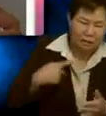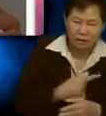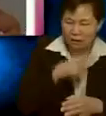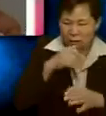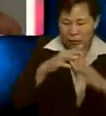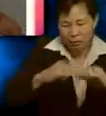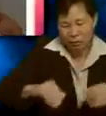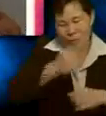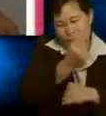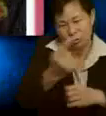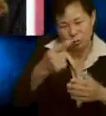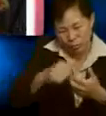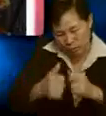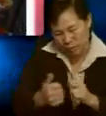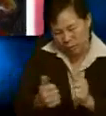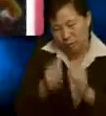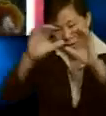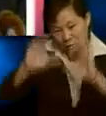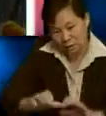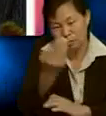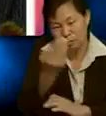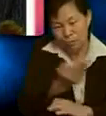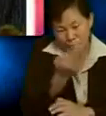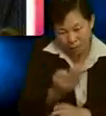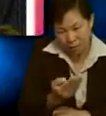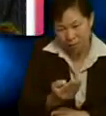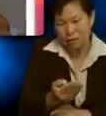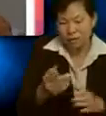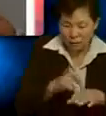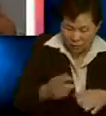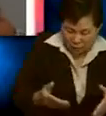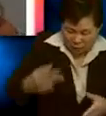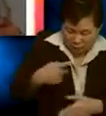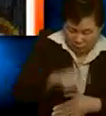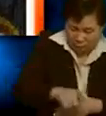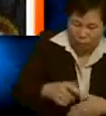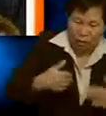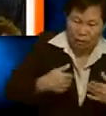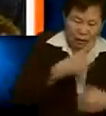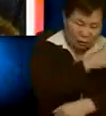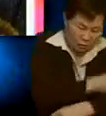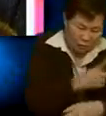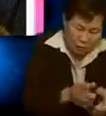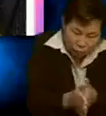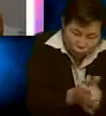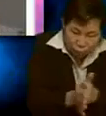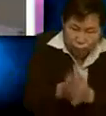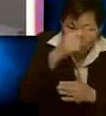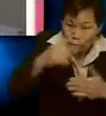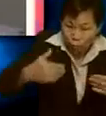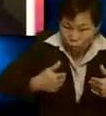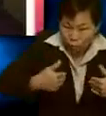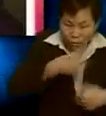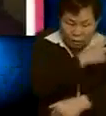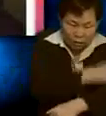tidak dapat menyelesaikan sesuatu masalah dengan cara yang biasa. Di sini, kita perlu mempunyai daya usaha untuk